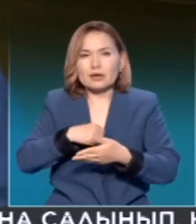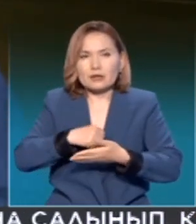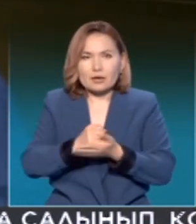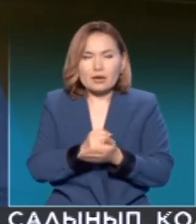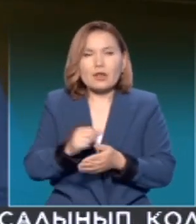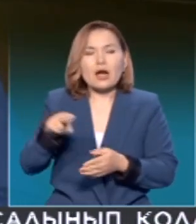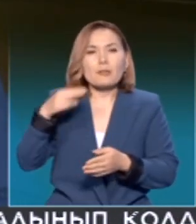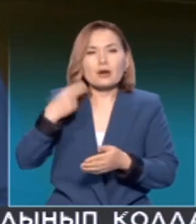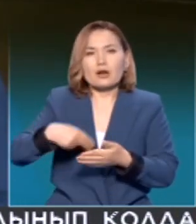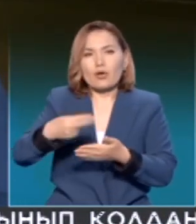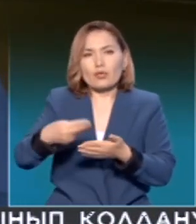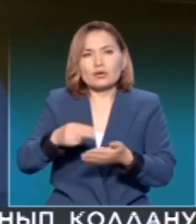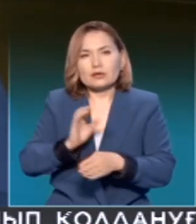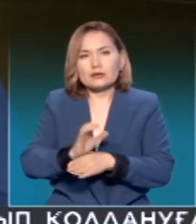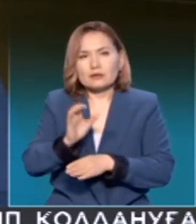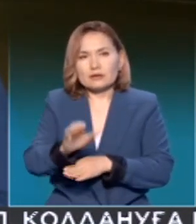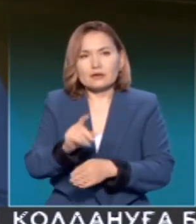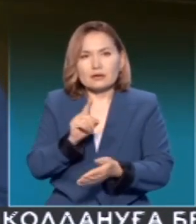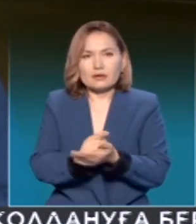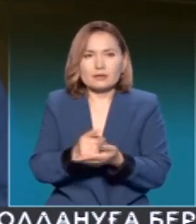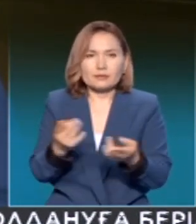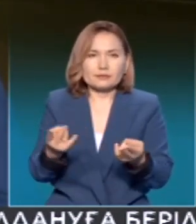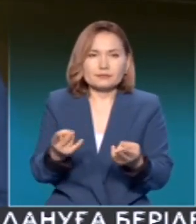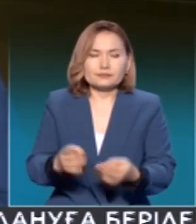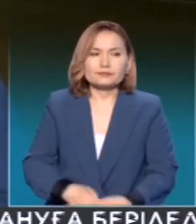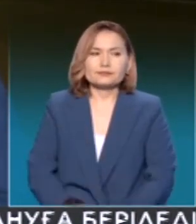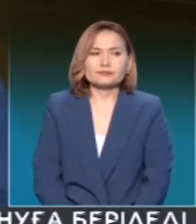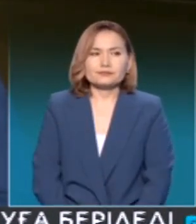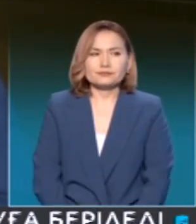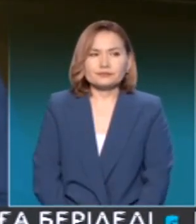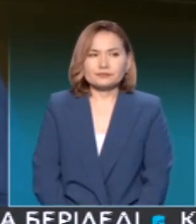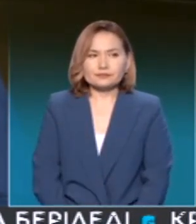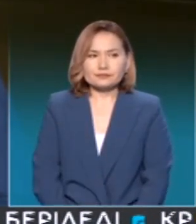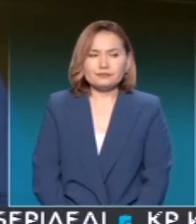президенттің қол қоюына жіберуі тиіс. Жалғас Сәдібекұлы, ақш, Вашингтон.